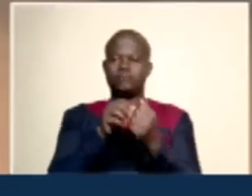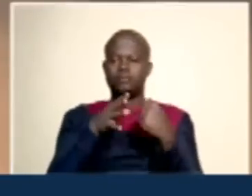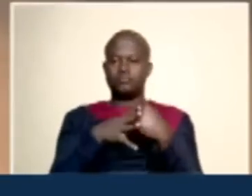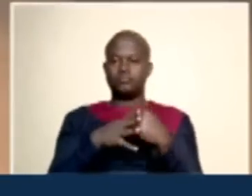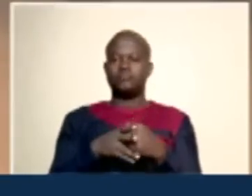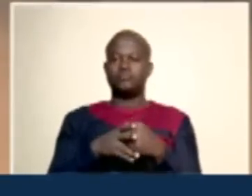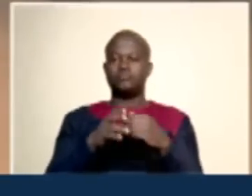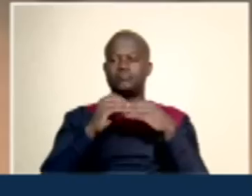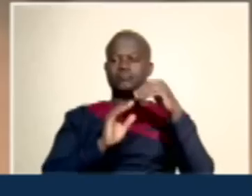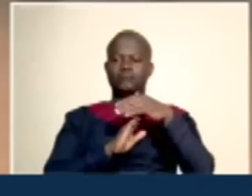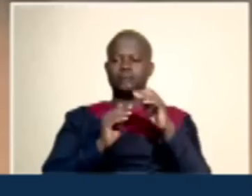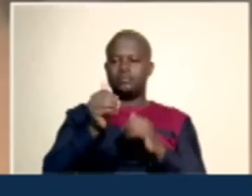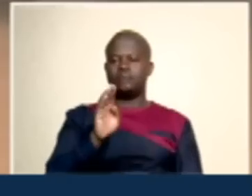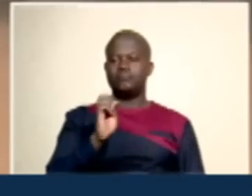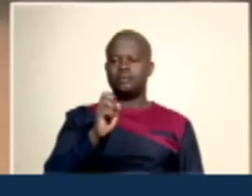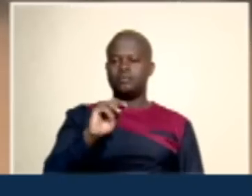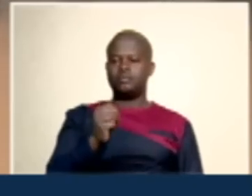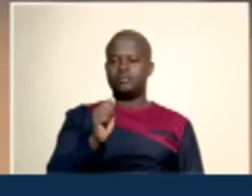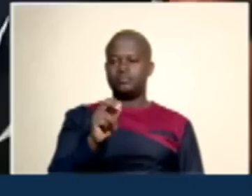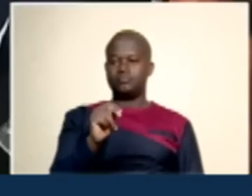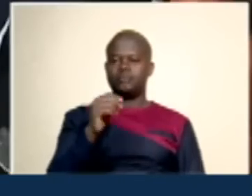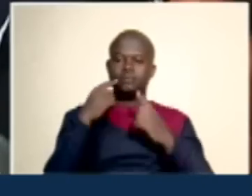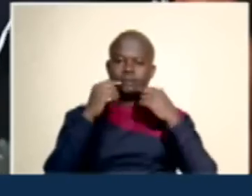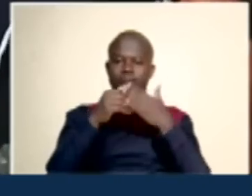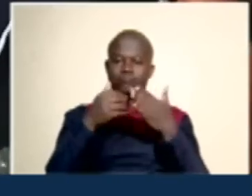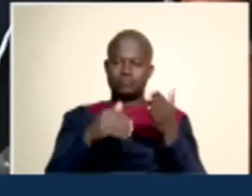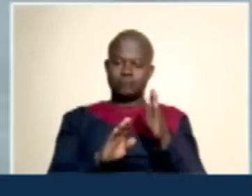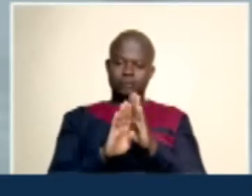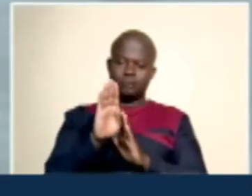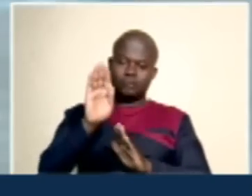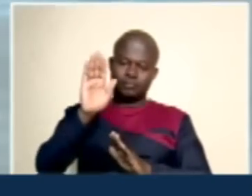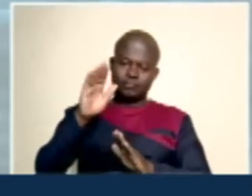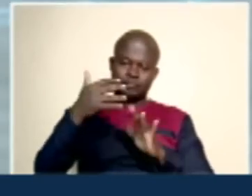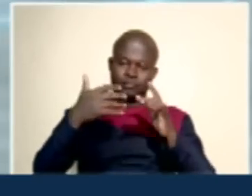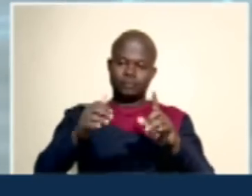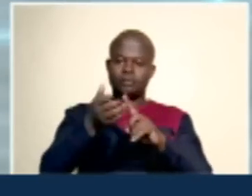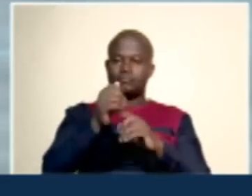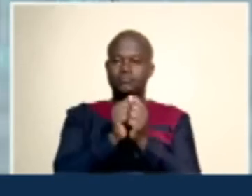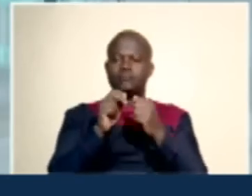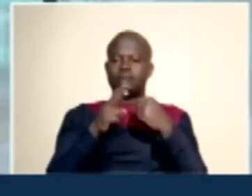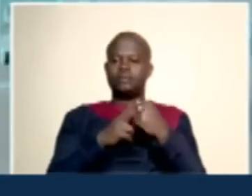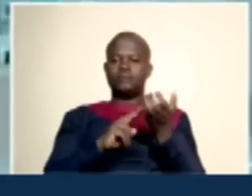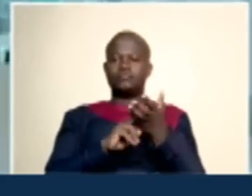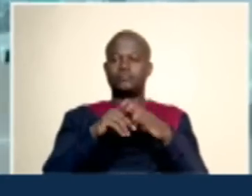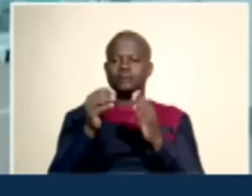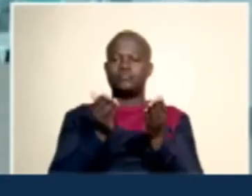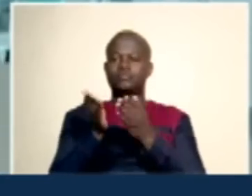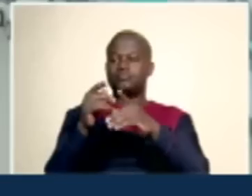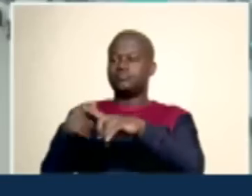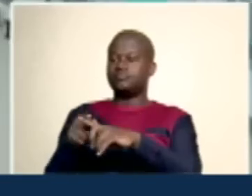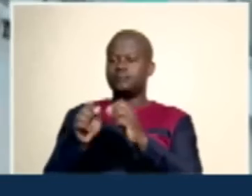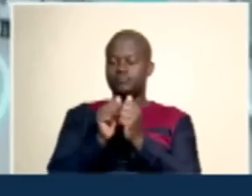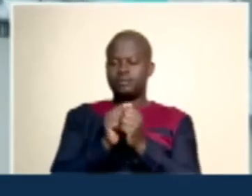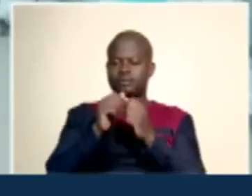COVID-19. Umuyobozi mukuru wayo Benjamin Kalenza avuga ko bamaze gutera intambwe ikomeye ku buryo bageze kuri robo 17 zifashishwa muri serivisi zinyuranye